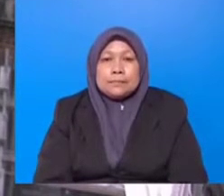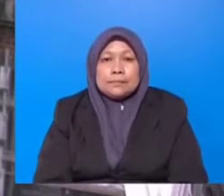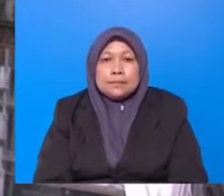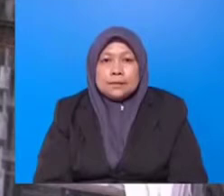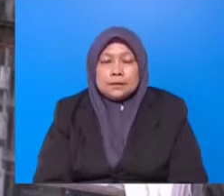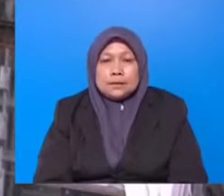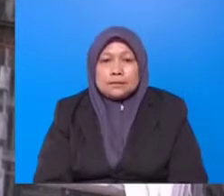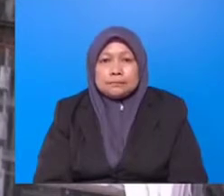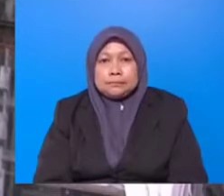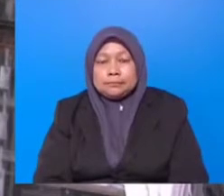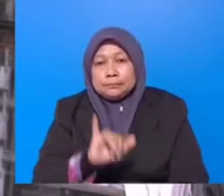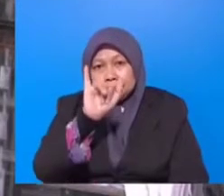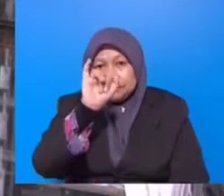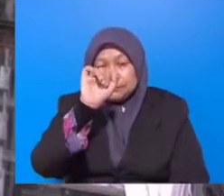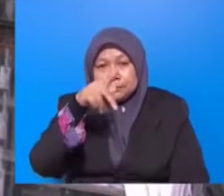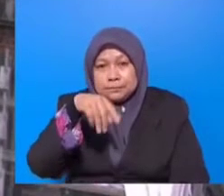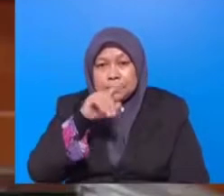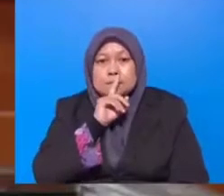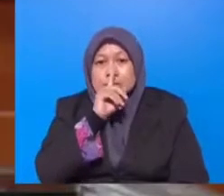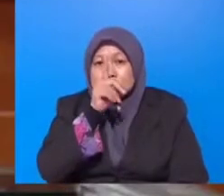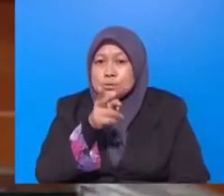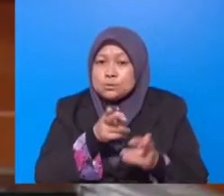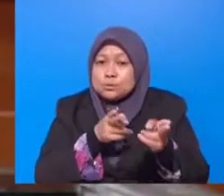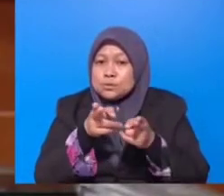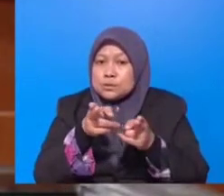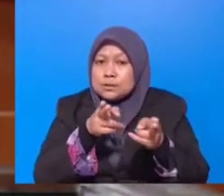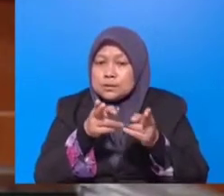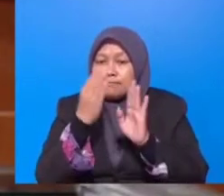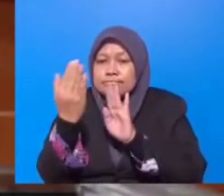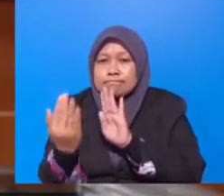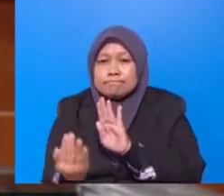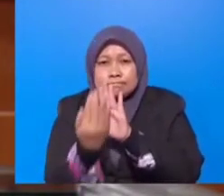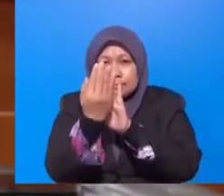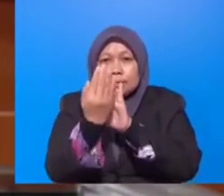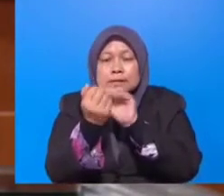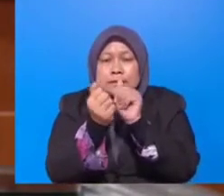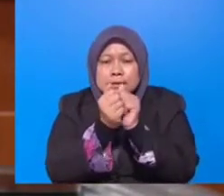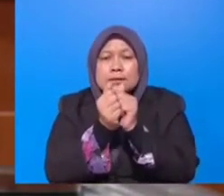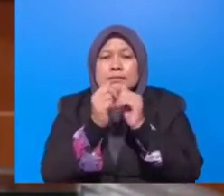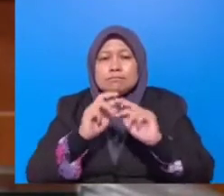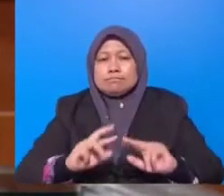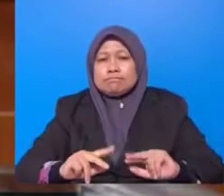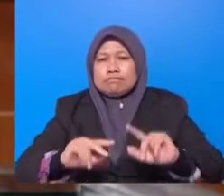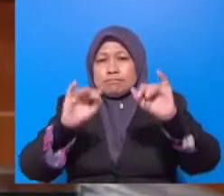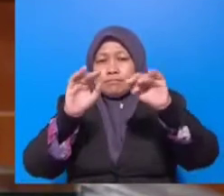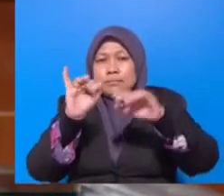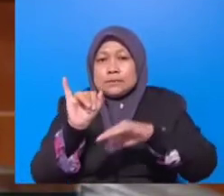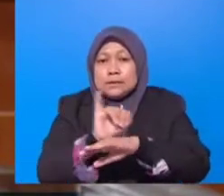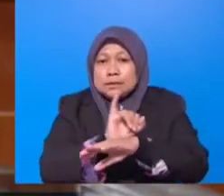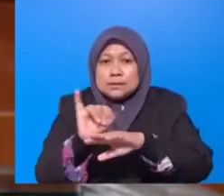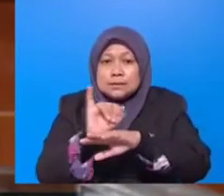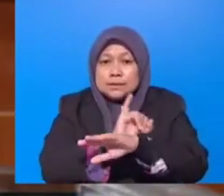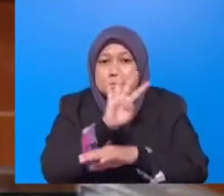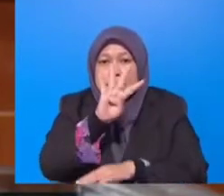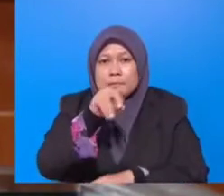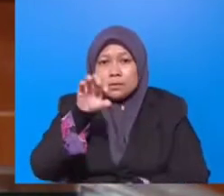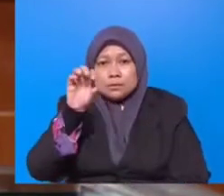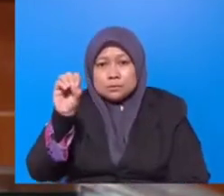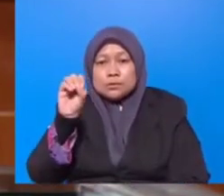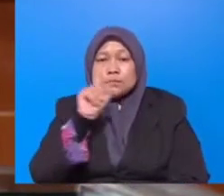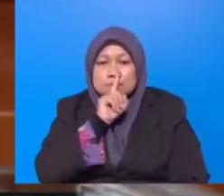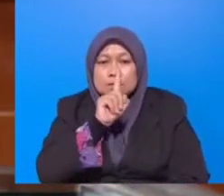nanti anak doa sebagai usaha menemani Ledakkan revolusi industri 40 kosong